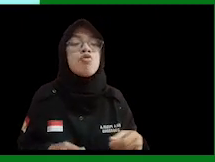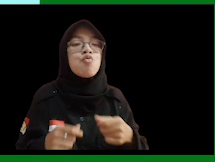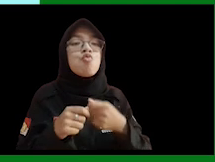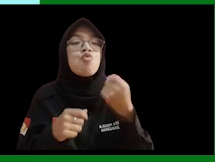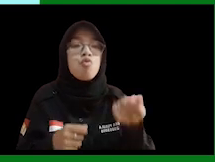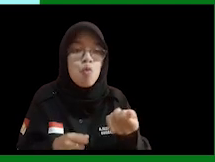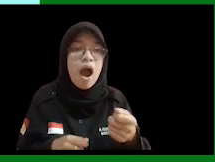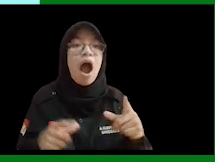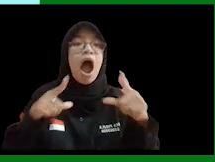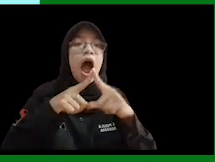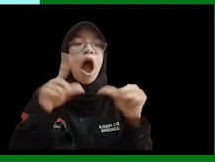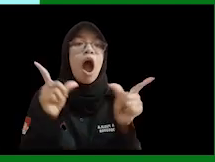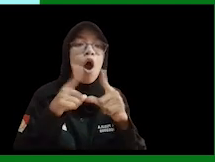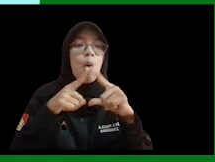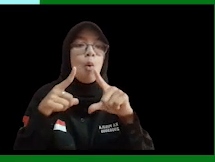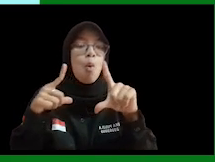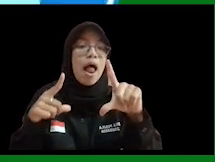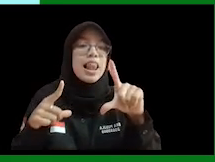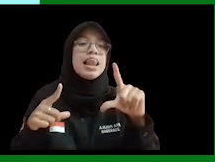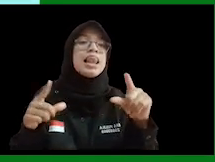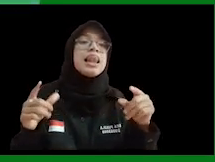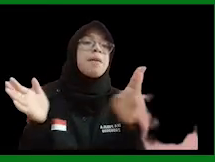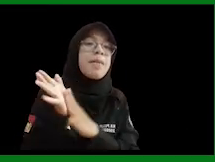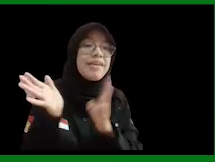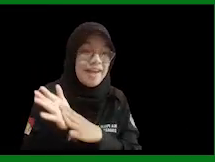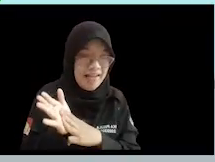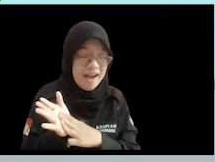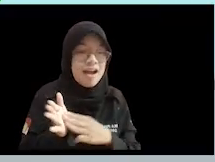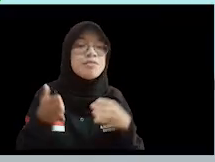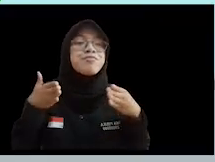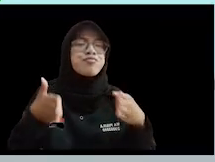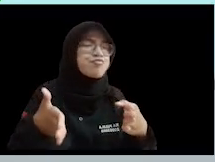apapun, kecuali biaya panjar perkara.